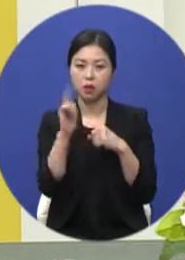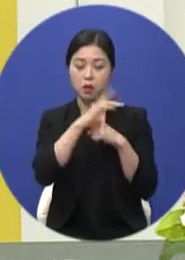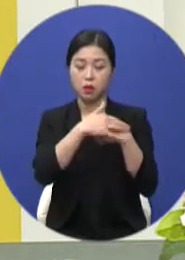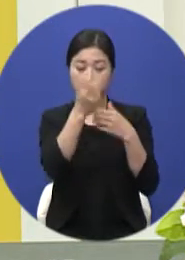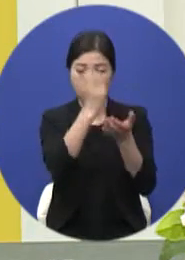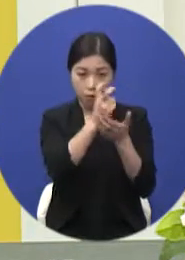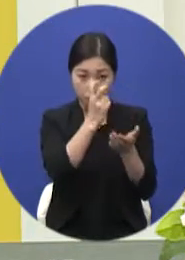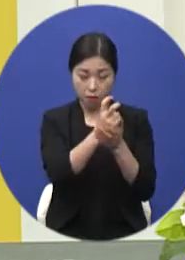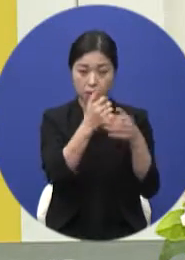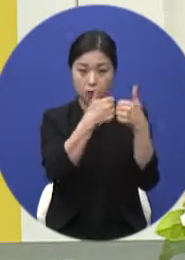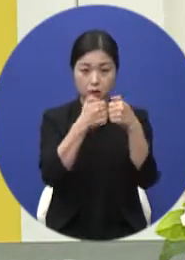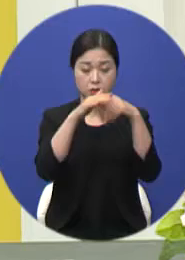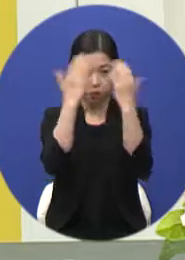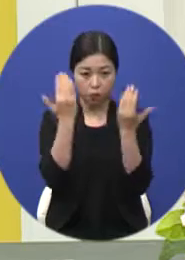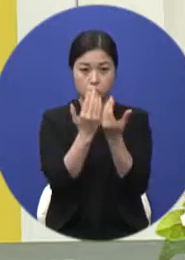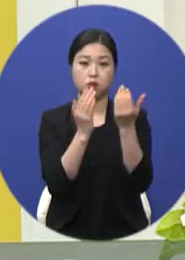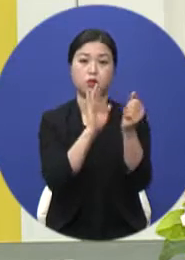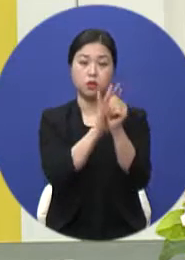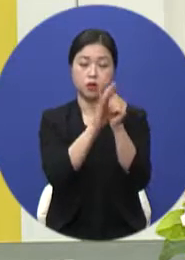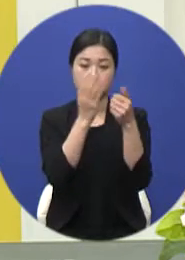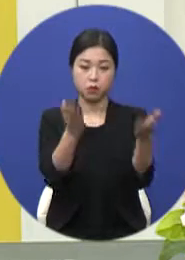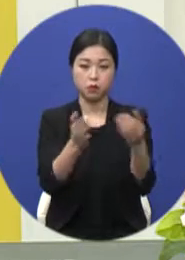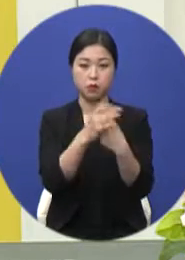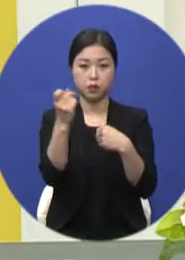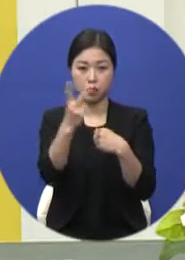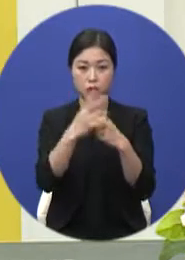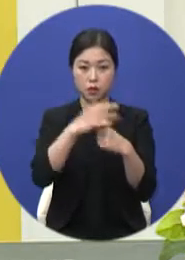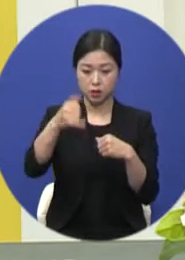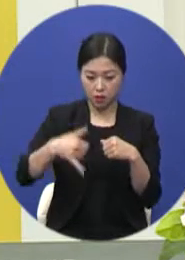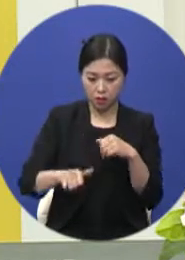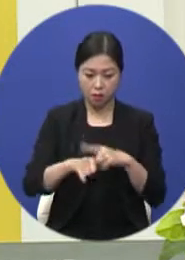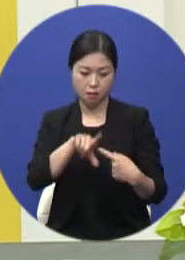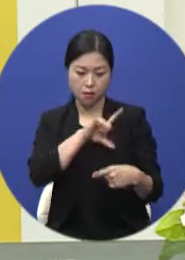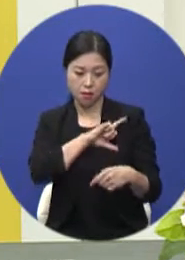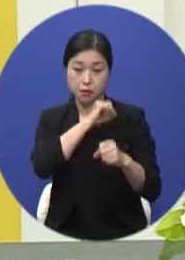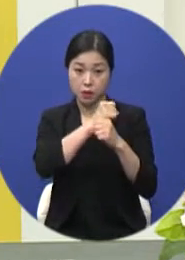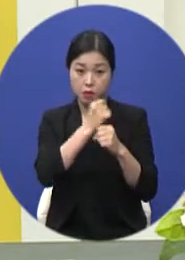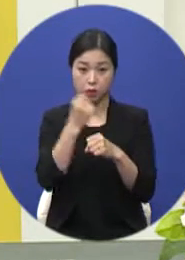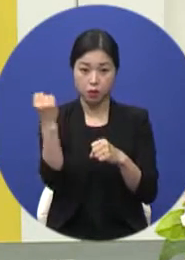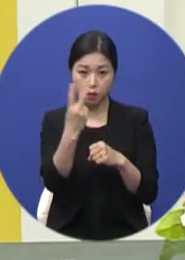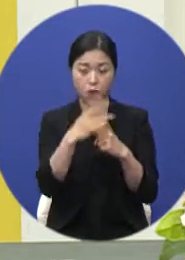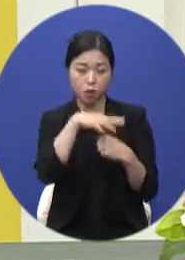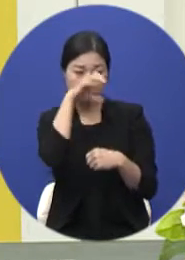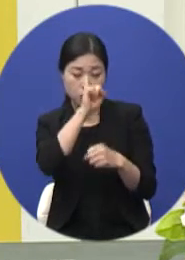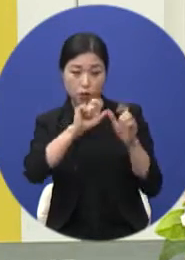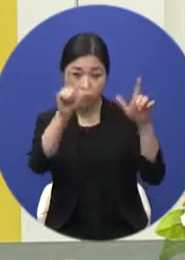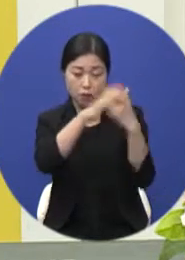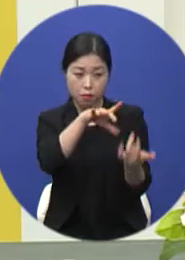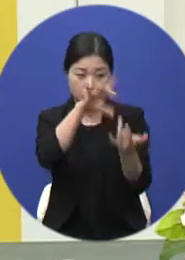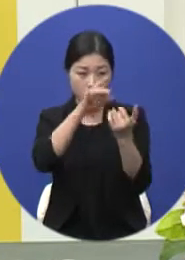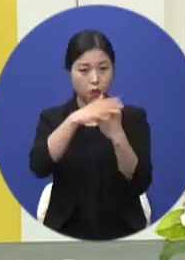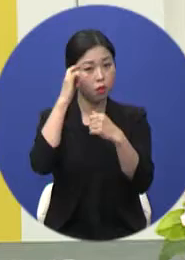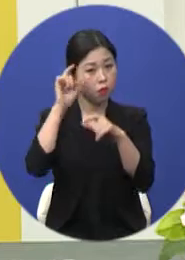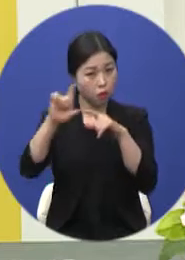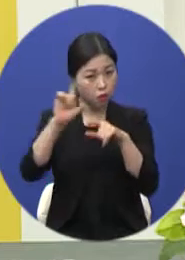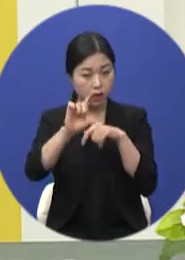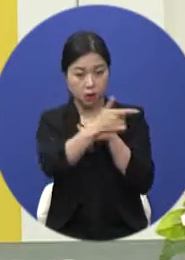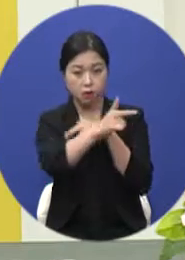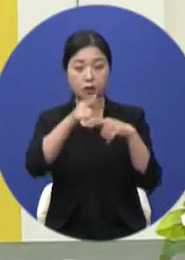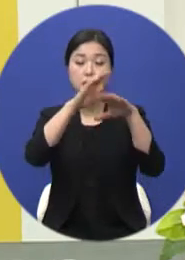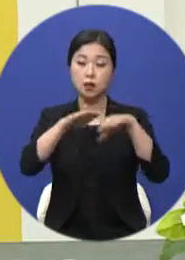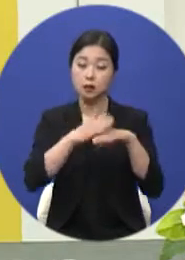법률 상담까지 다 해드리고 아이들 장명, 태길 아니면 내가 이게 고민인데 어떻게 해결을 물론